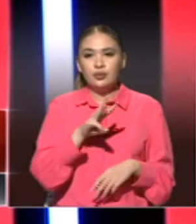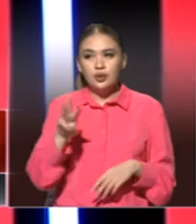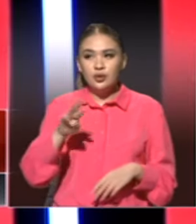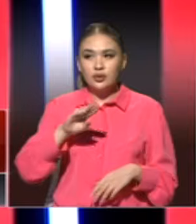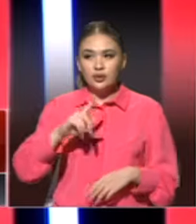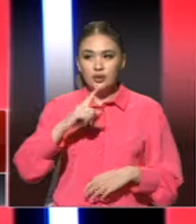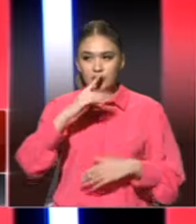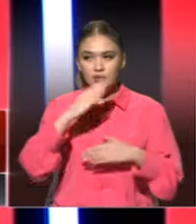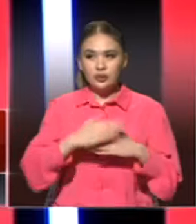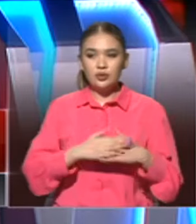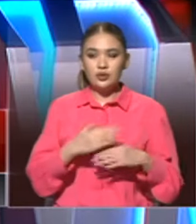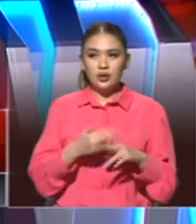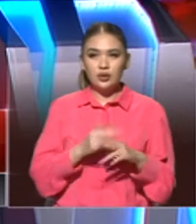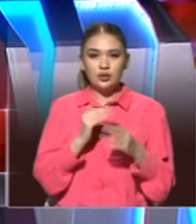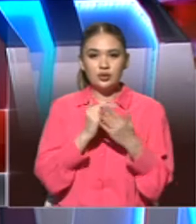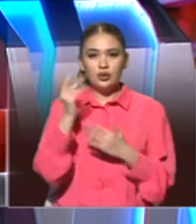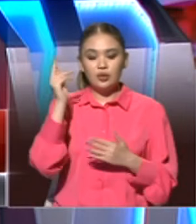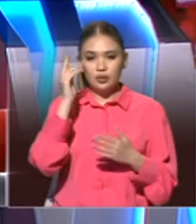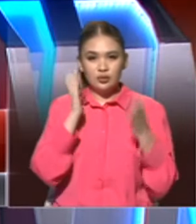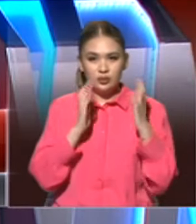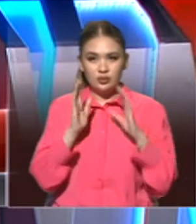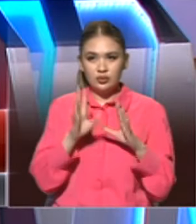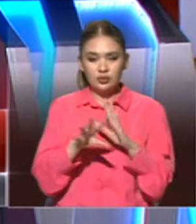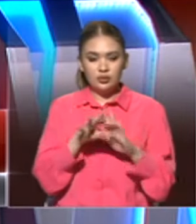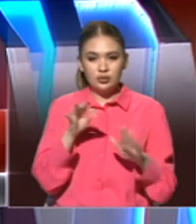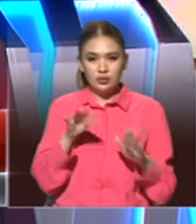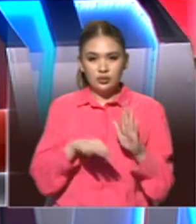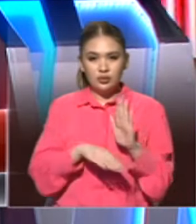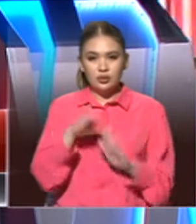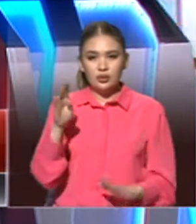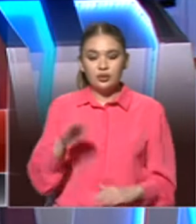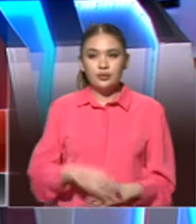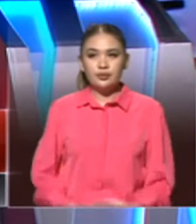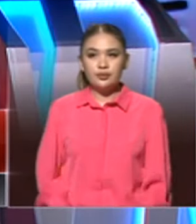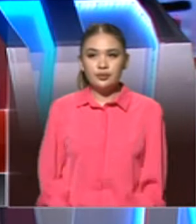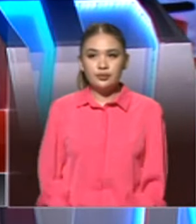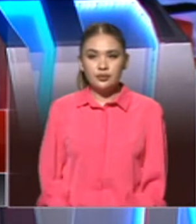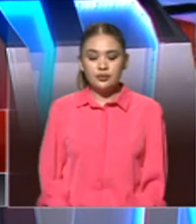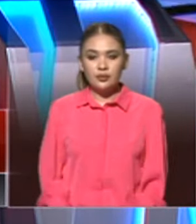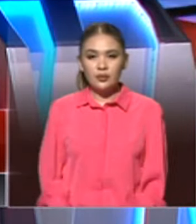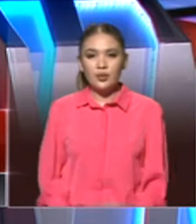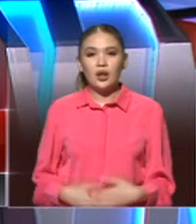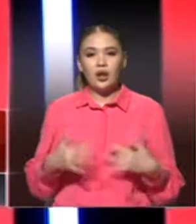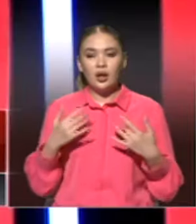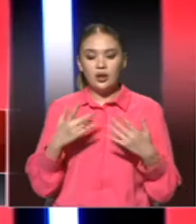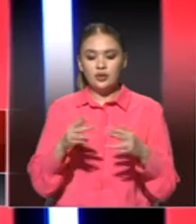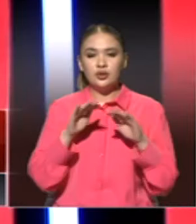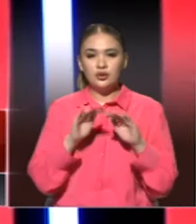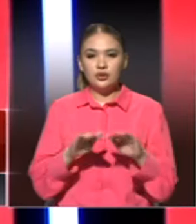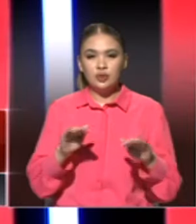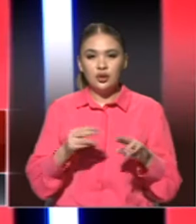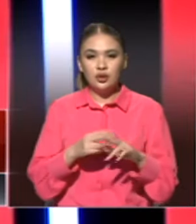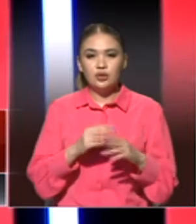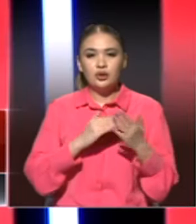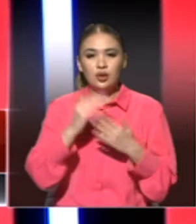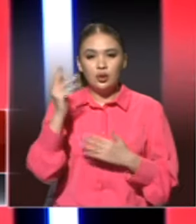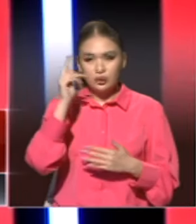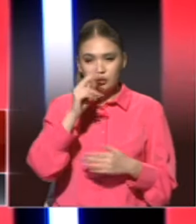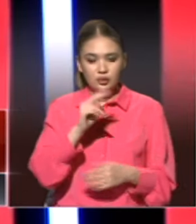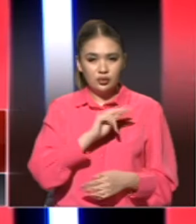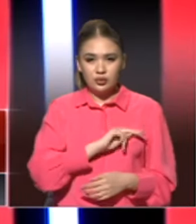екен. Ұтатын тек қана жоғарғы оқу орны болып тұр бұл жерде. Мен сұрақ қоятын едім қазір, да? Қанша түлек жоғары білім алды, жұмыс істемей